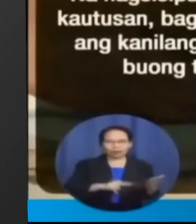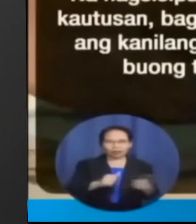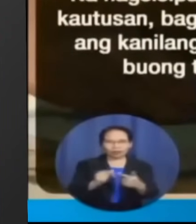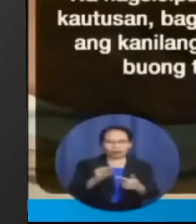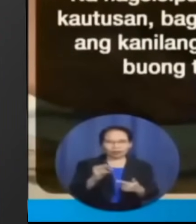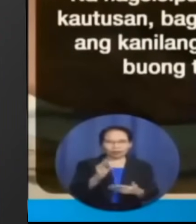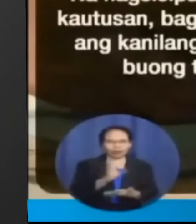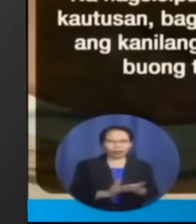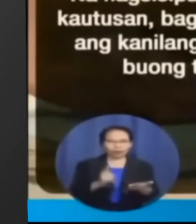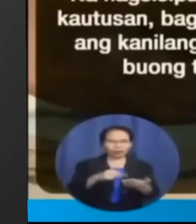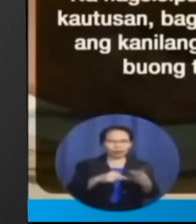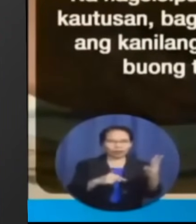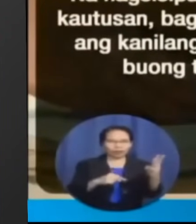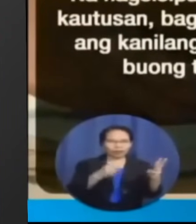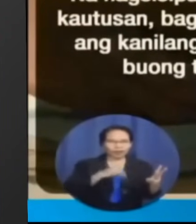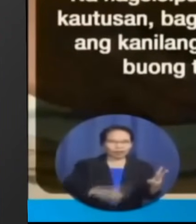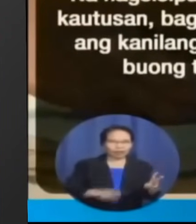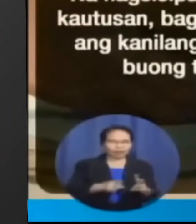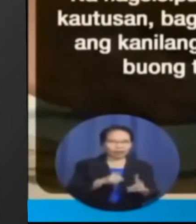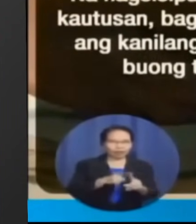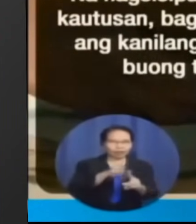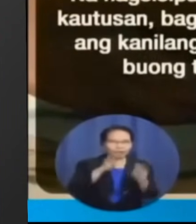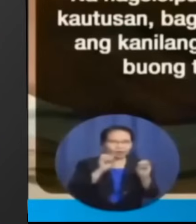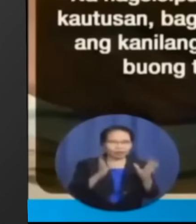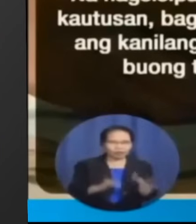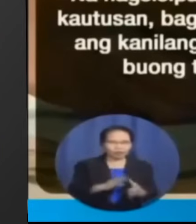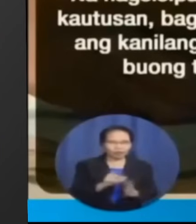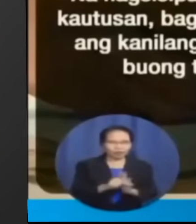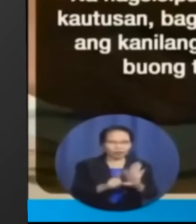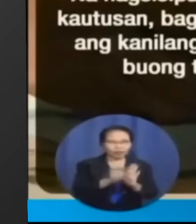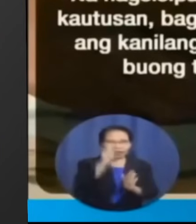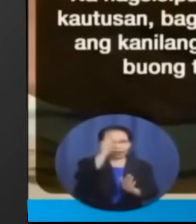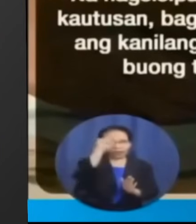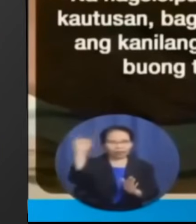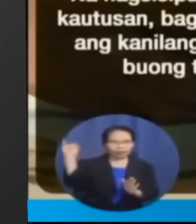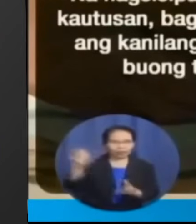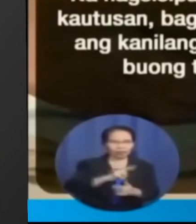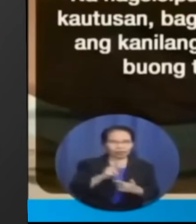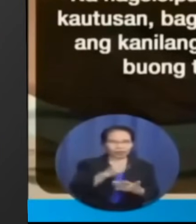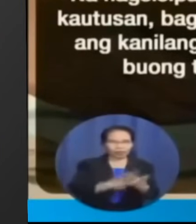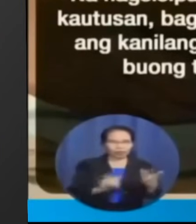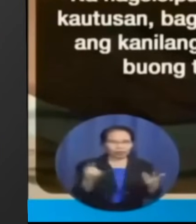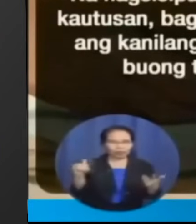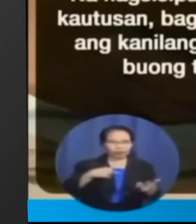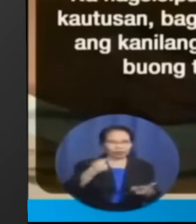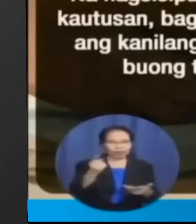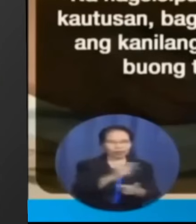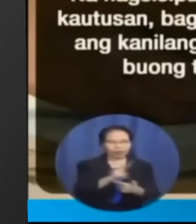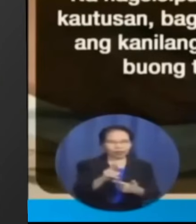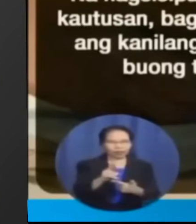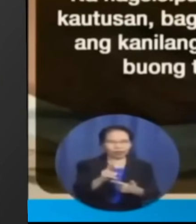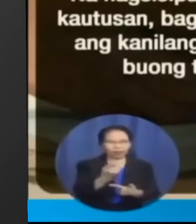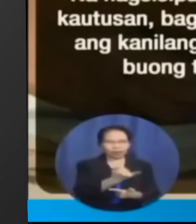mga guro ng kautusan, bagaman di nila natatalastas kahit ang kanilang